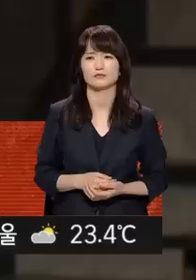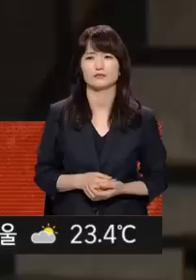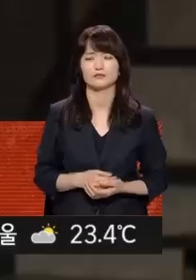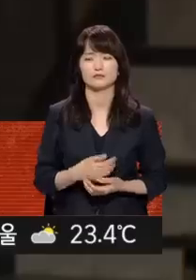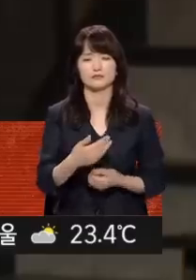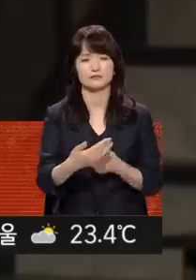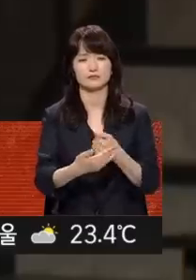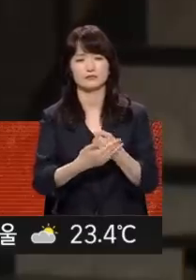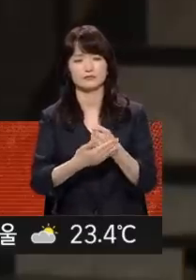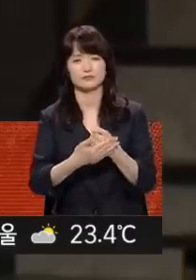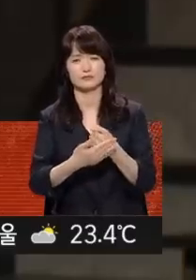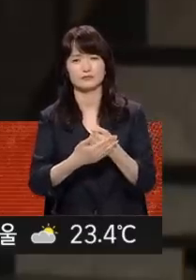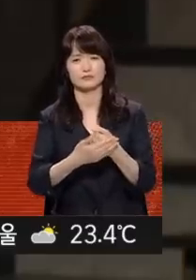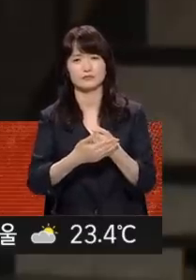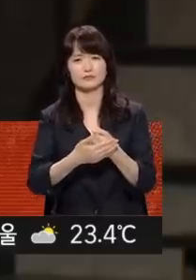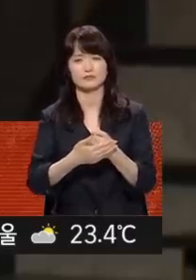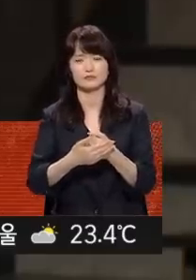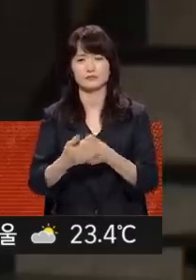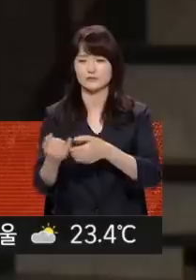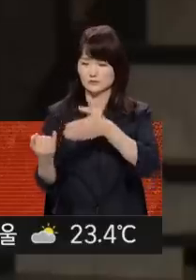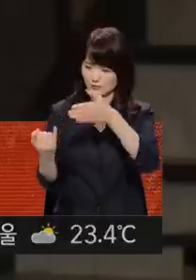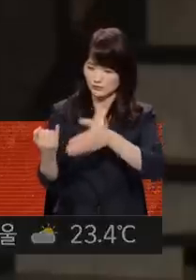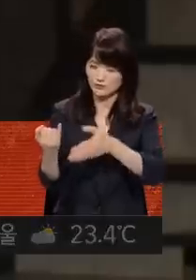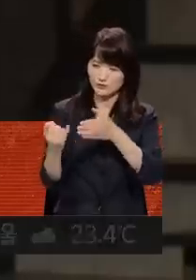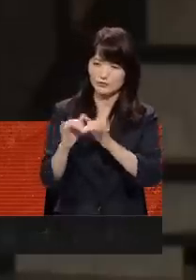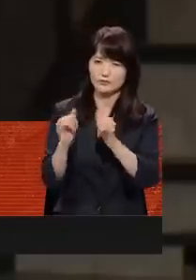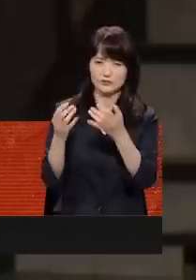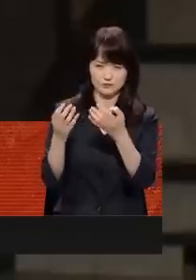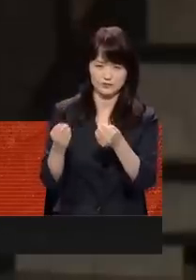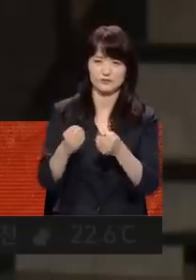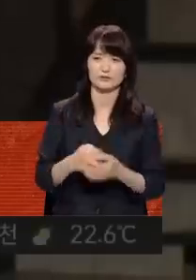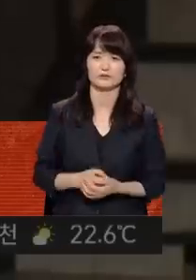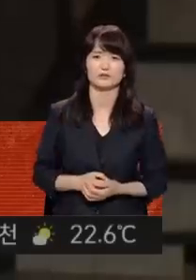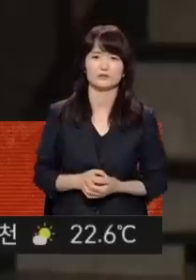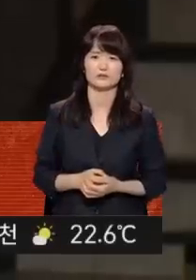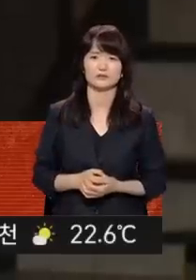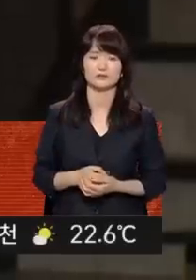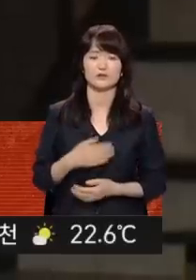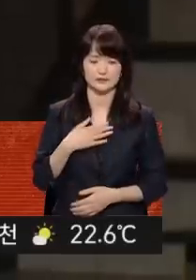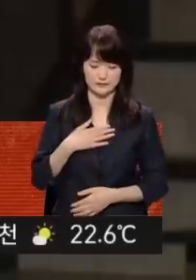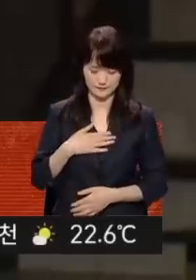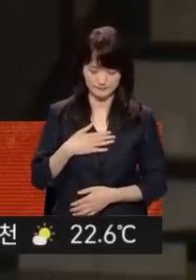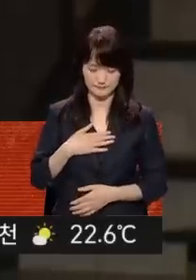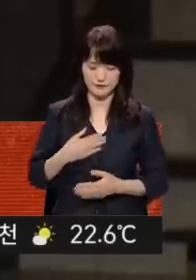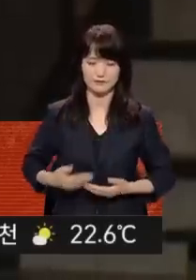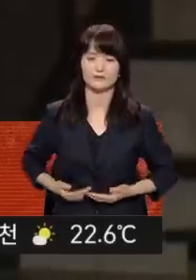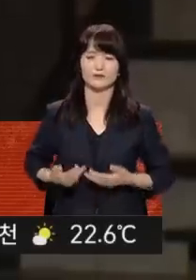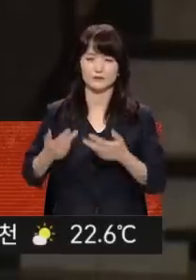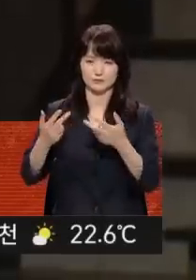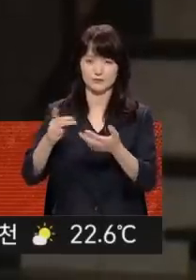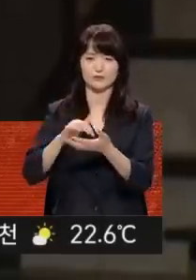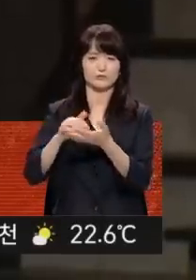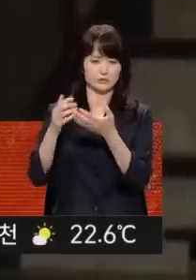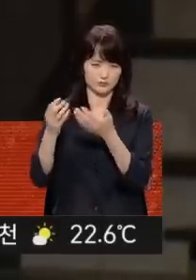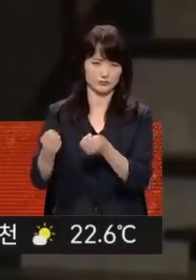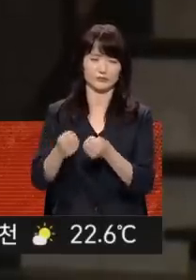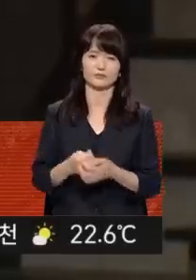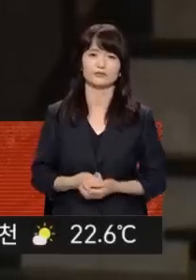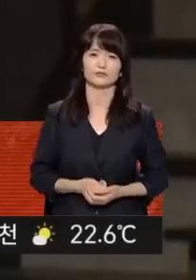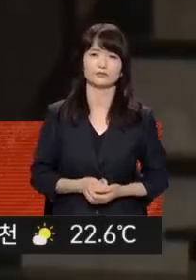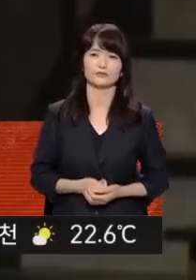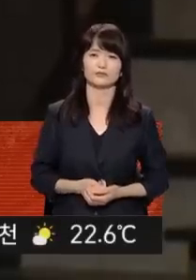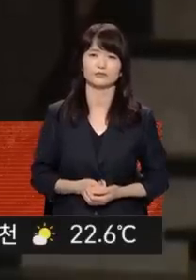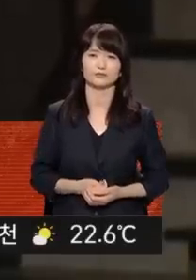그 장애인 분들이 많고요 그런 것에 또 호응을 하는 그 자원봉사자 분들도 많습니다 그런데 이거는 하나의